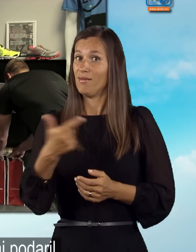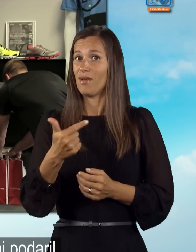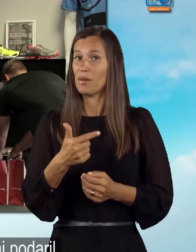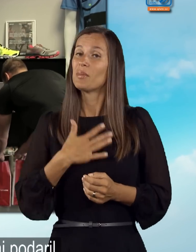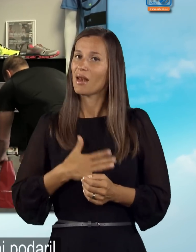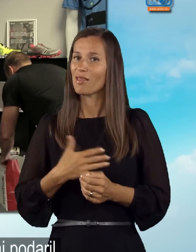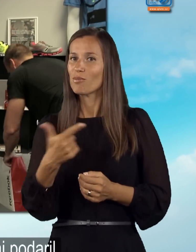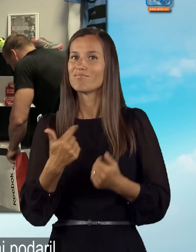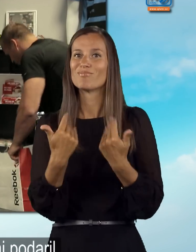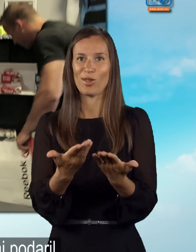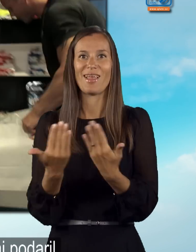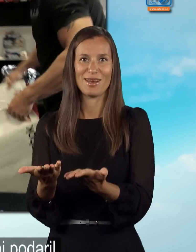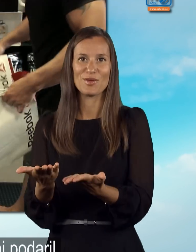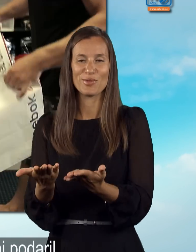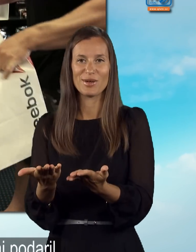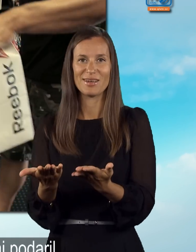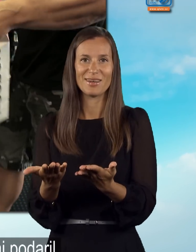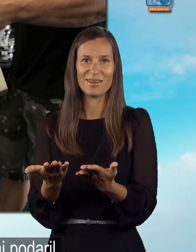Tukaj ima podaril